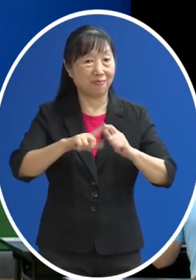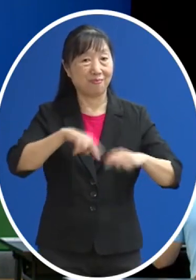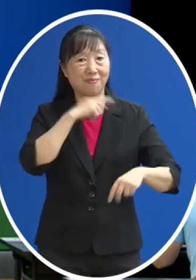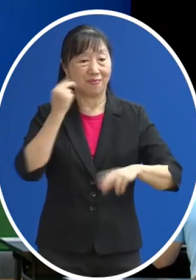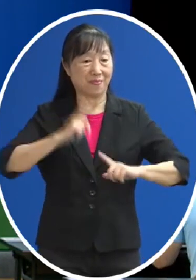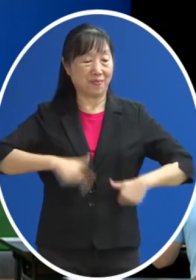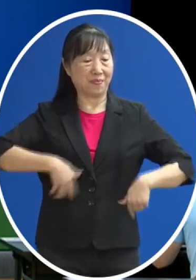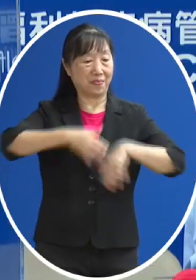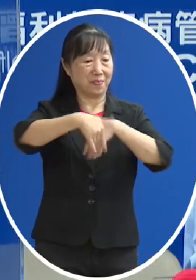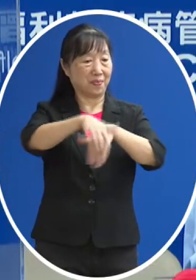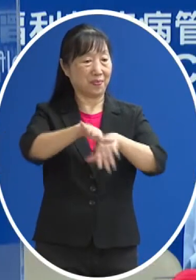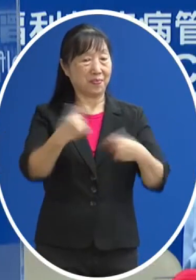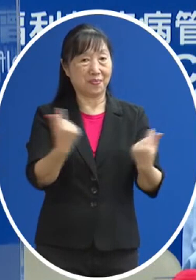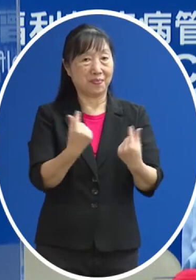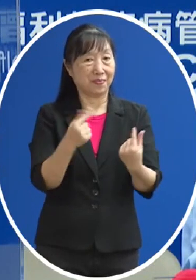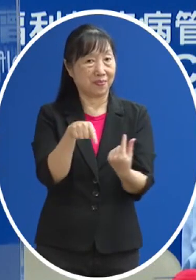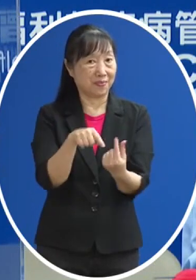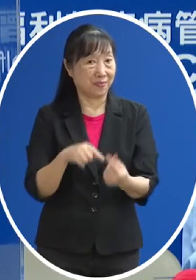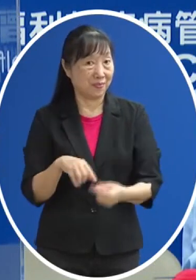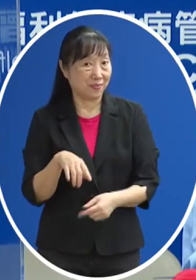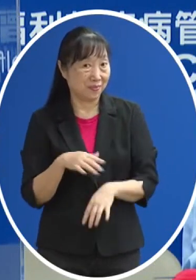谢。